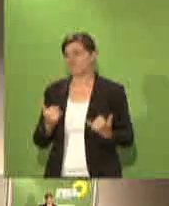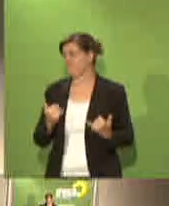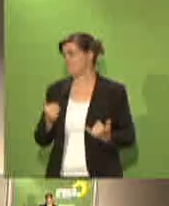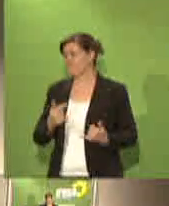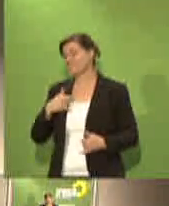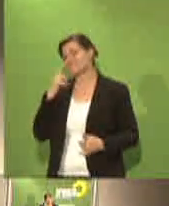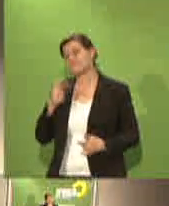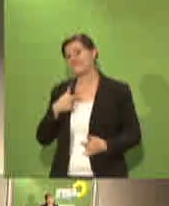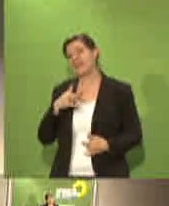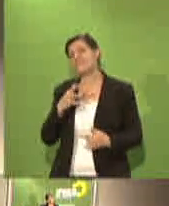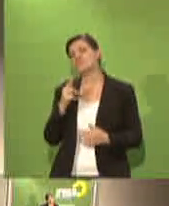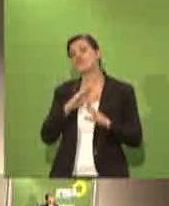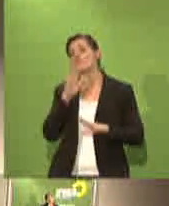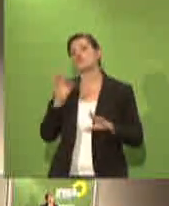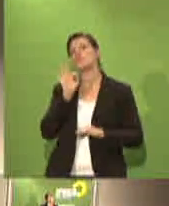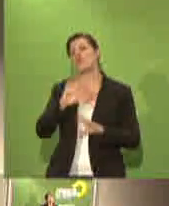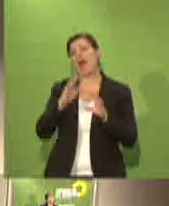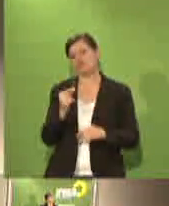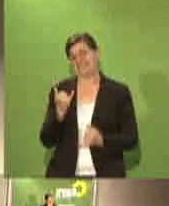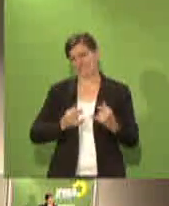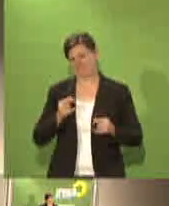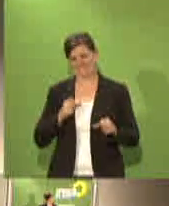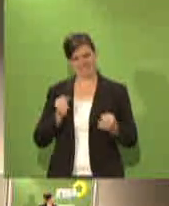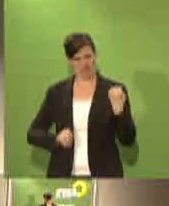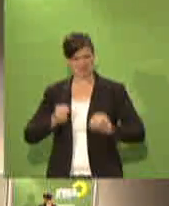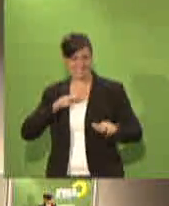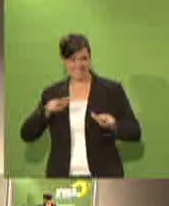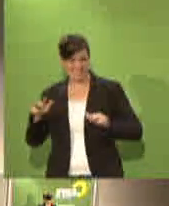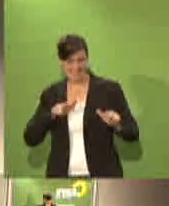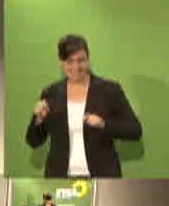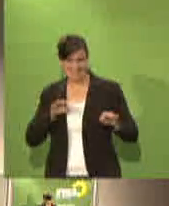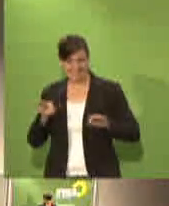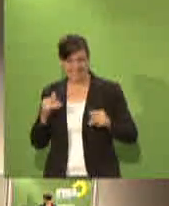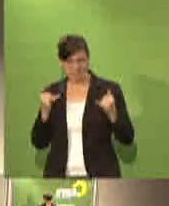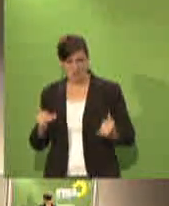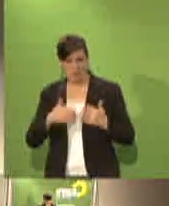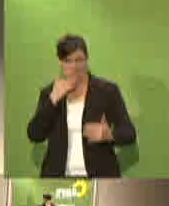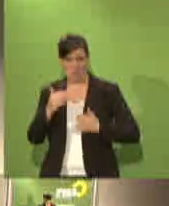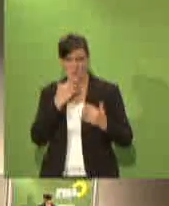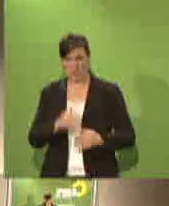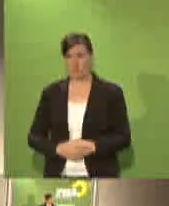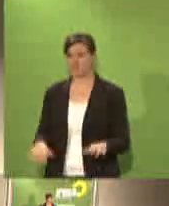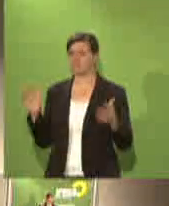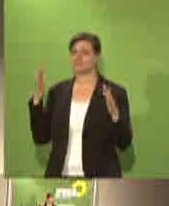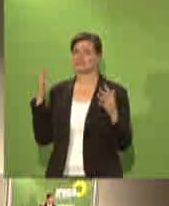Haushalt. Ich finde es gerade ein bisschen schwierig, dass du das jetzt machst.